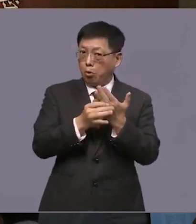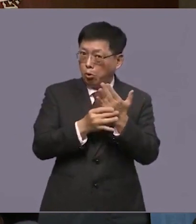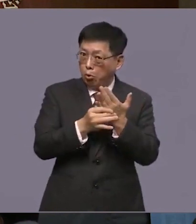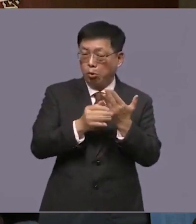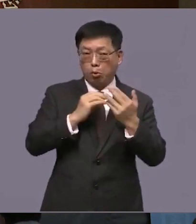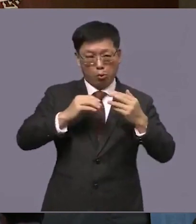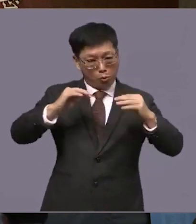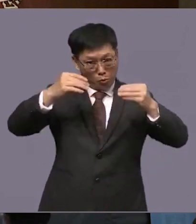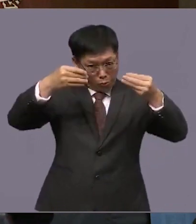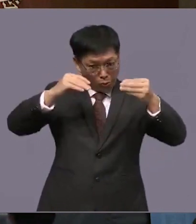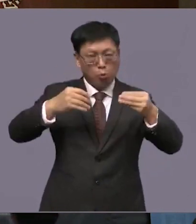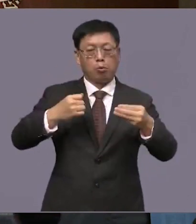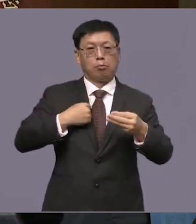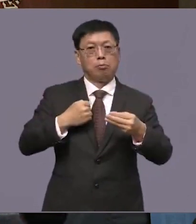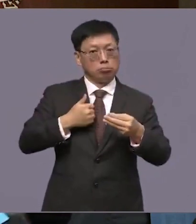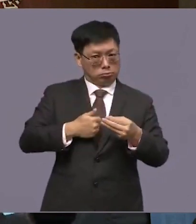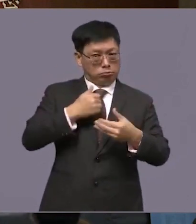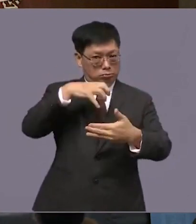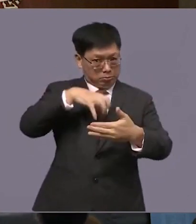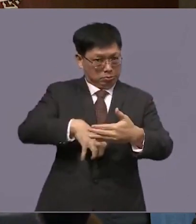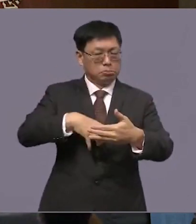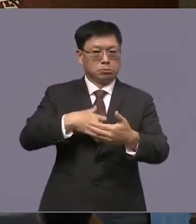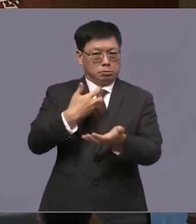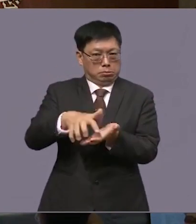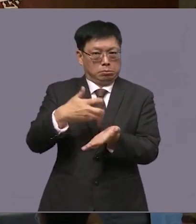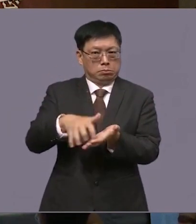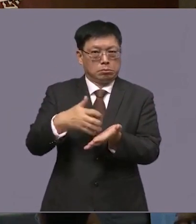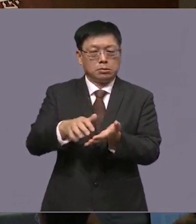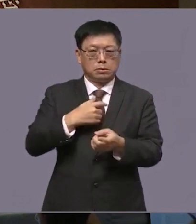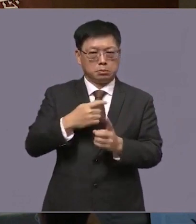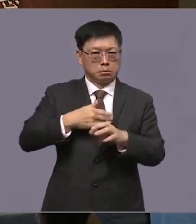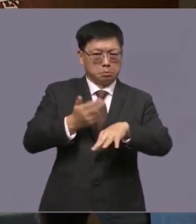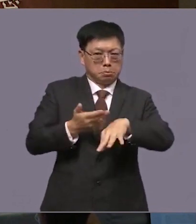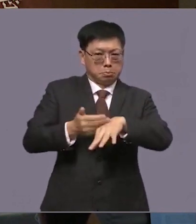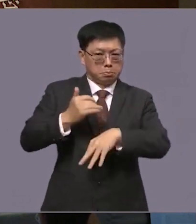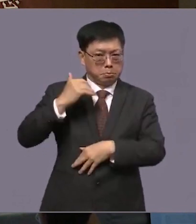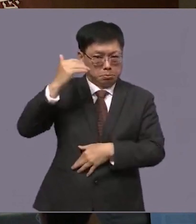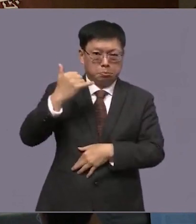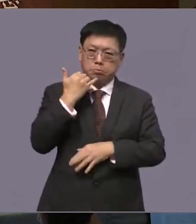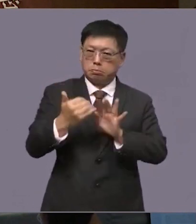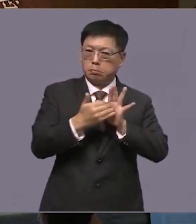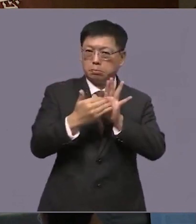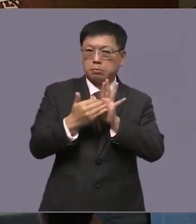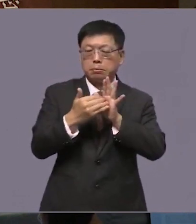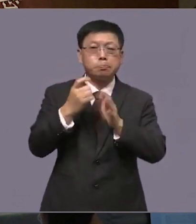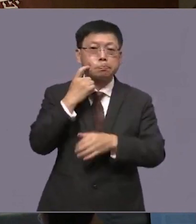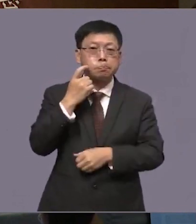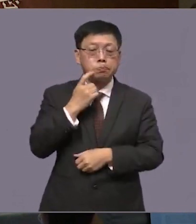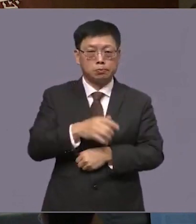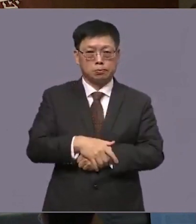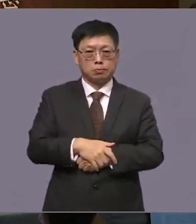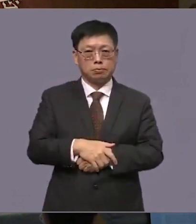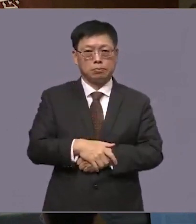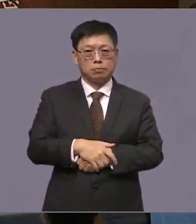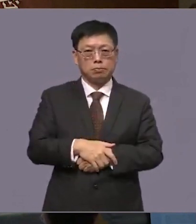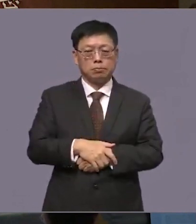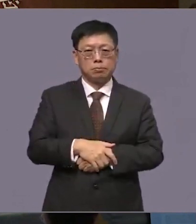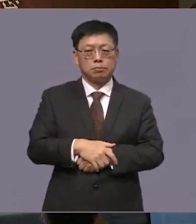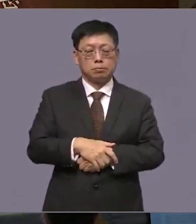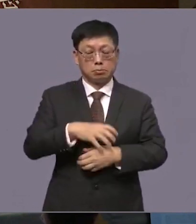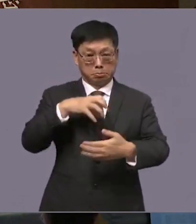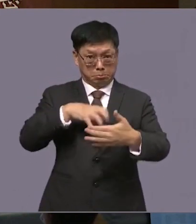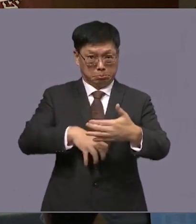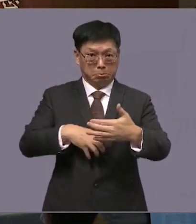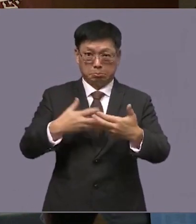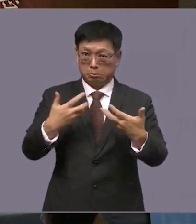一转，这里面确实藏着非常高的技巧，非常高的这一